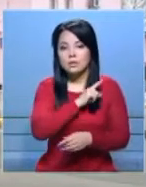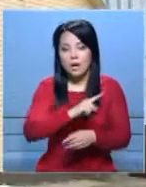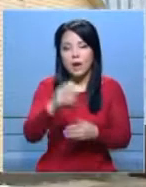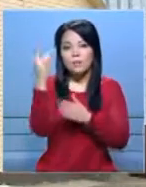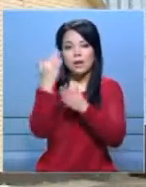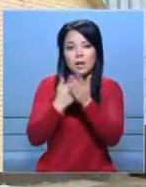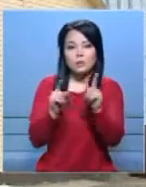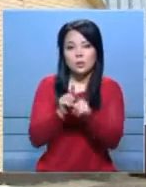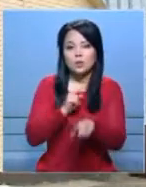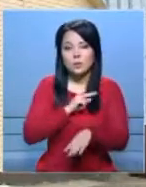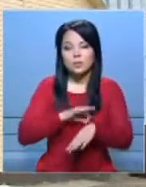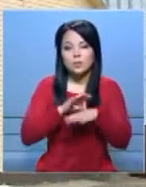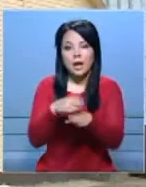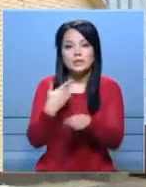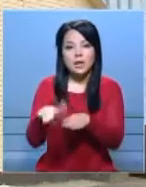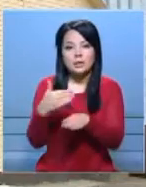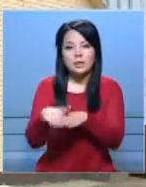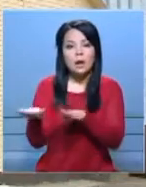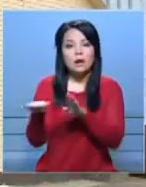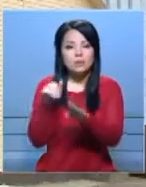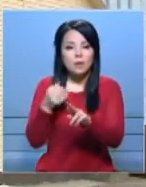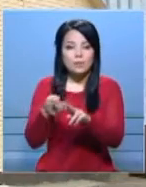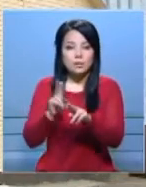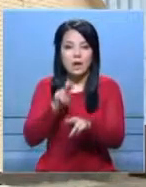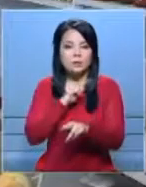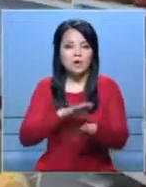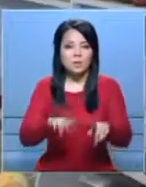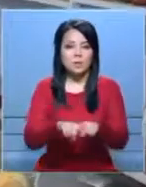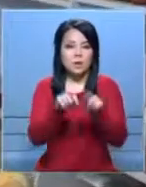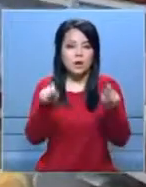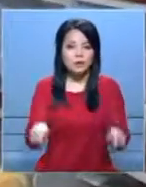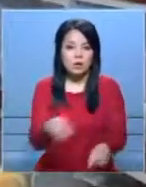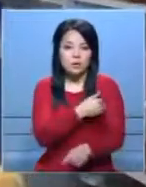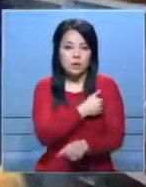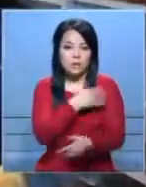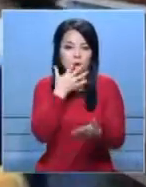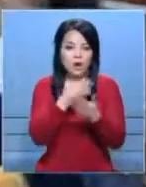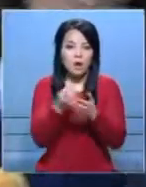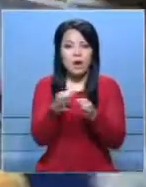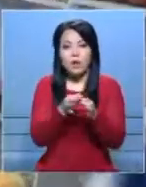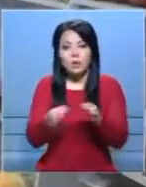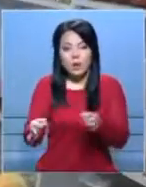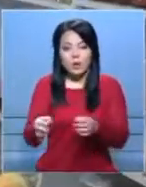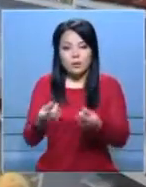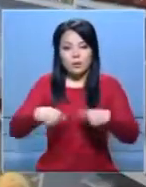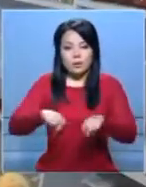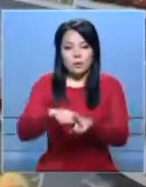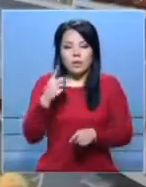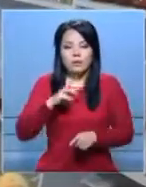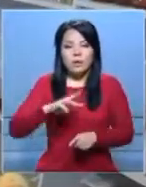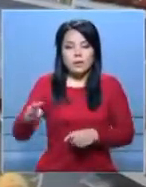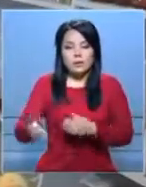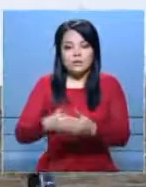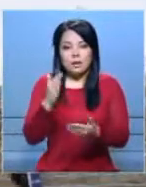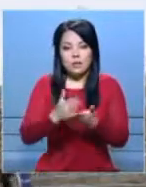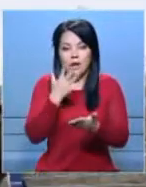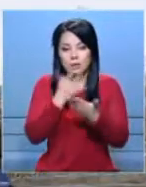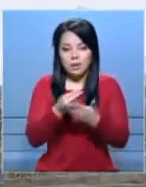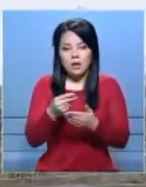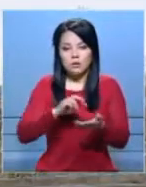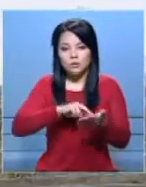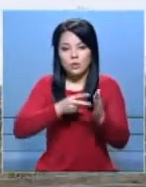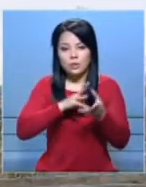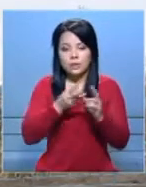бағдарлама бойынша несие алып кәсіп ашуға дайын отыр. Аудан көлемінде тағы 1 миллиард теңгенің жобалары дайын дейді